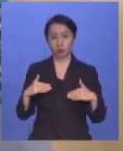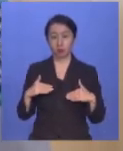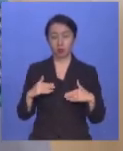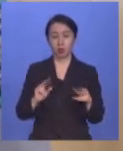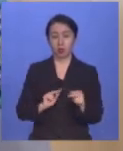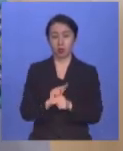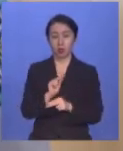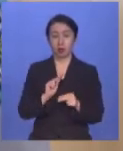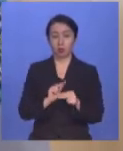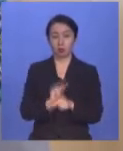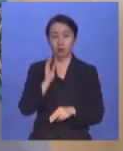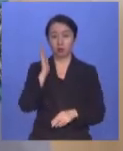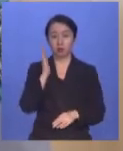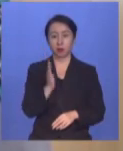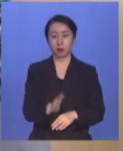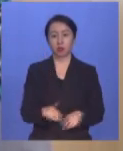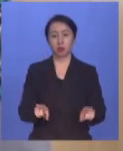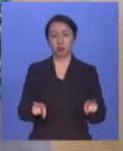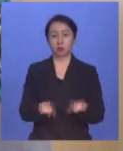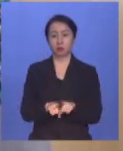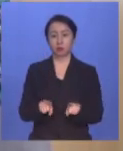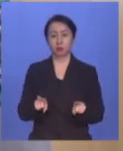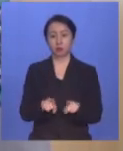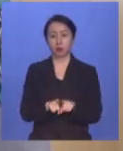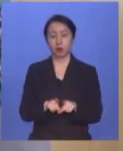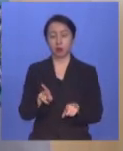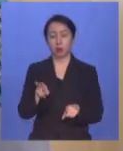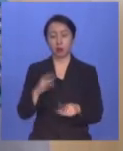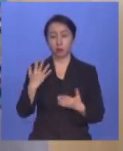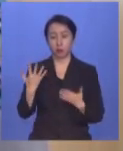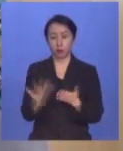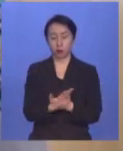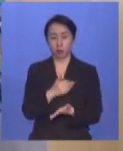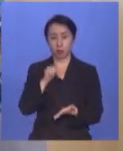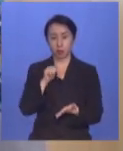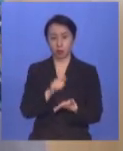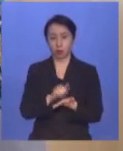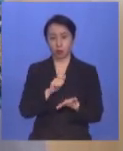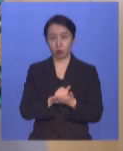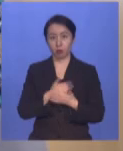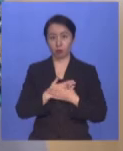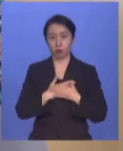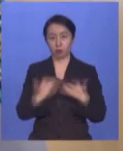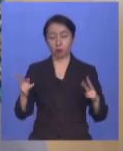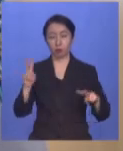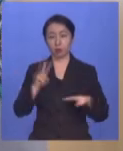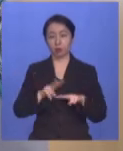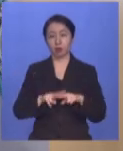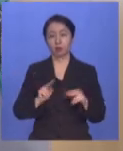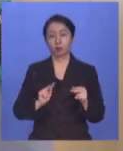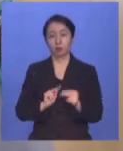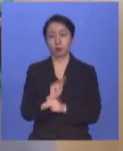практическое обучение. В дальнейшем также по получению дипломов большая часть осужденных,